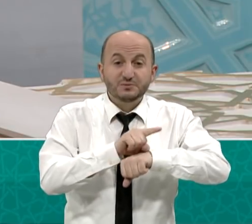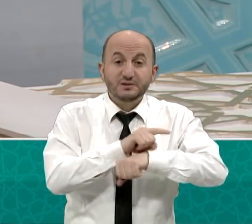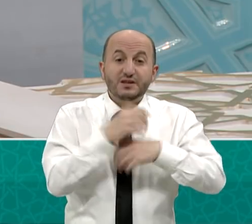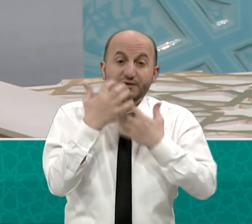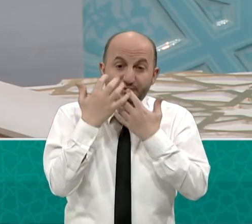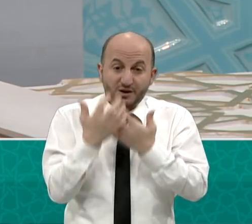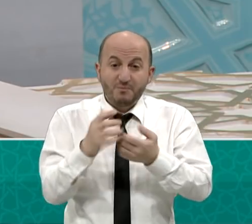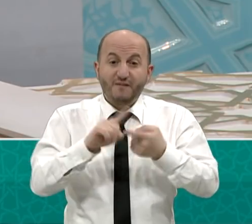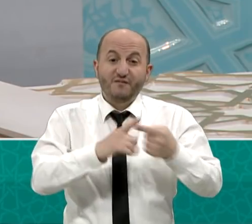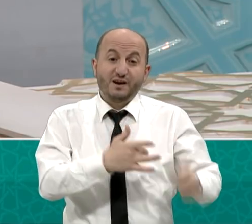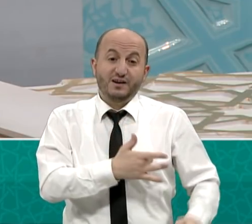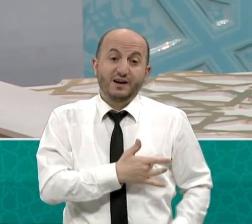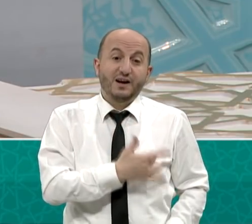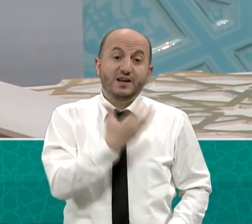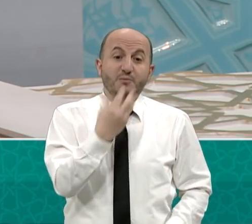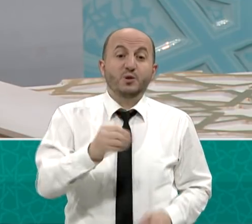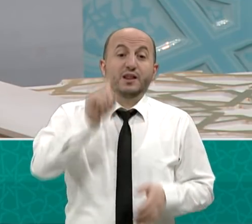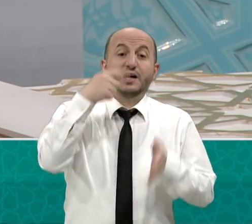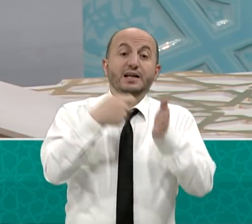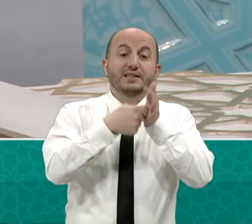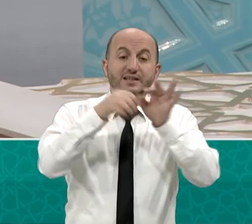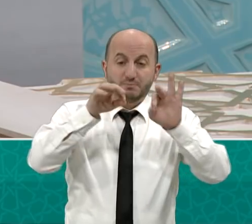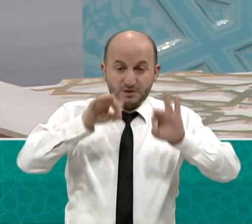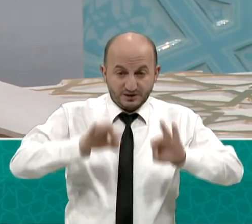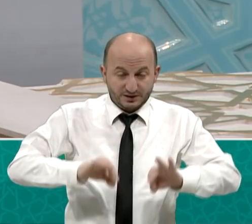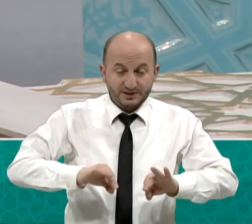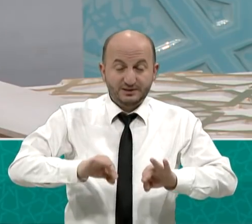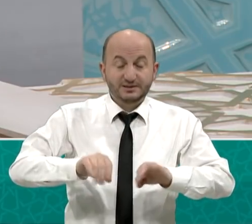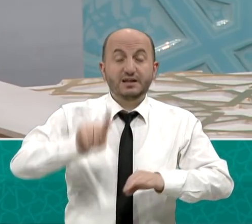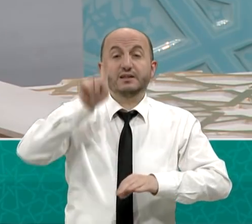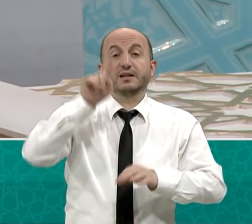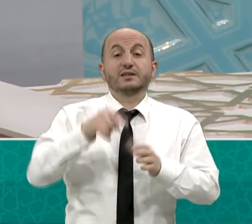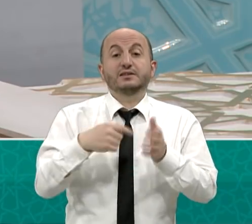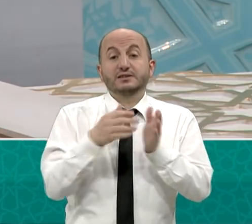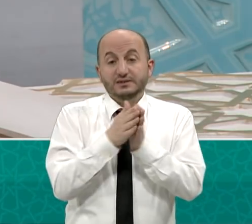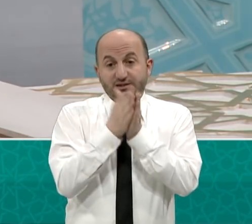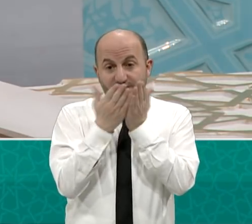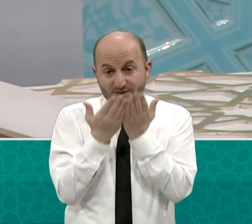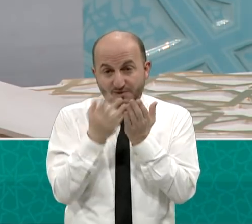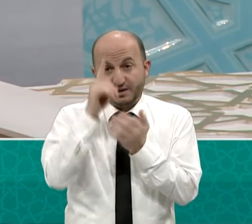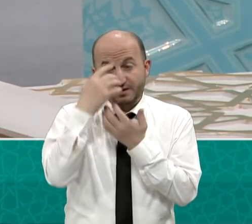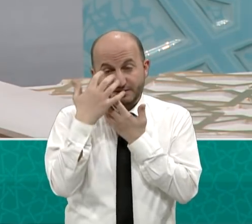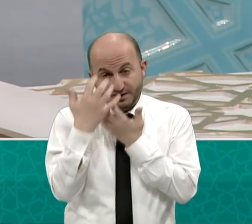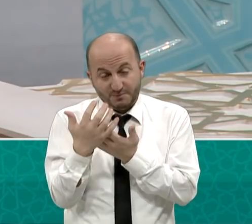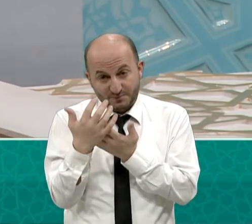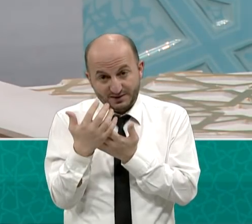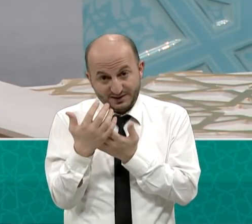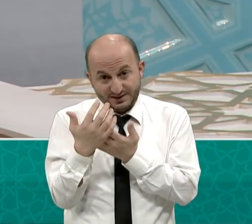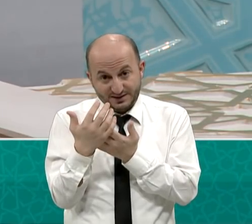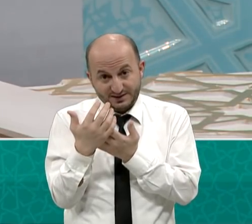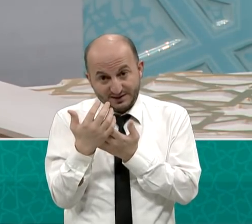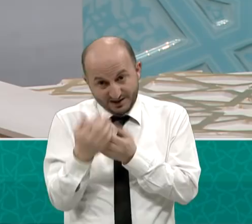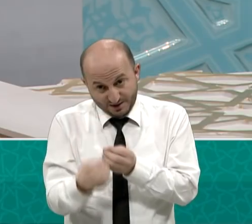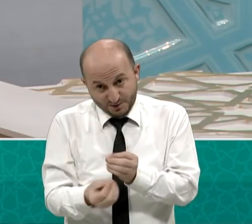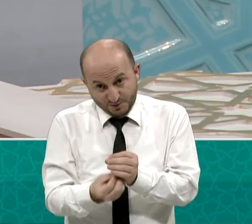olan Allah'ın adıyla başlarız okumaya. İlahi kelamı, Allah'ın rahmetinin bir eseri olarak